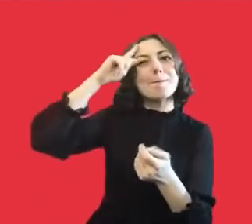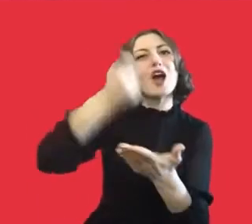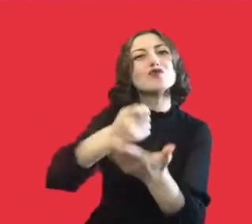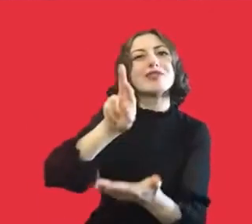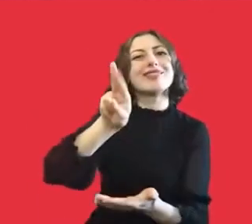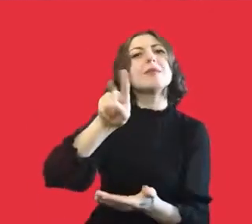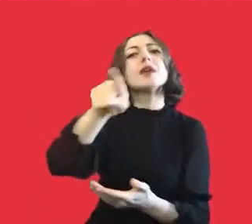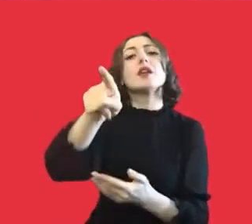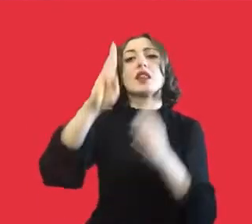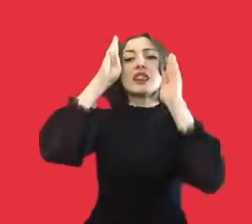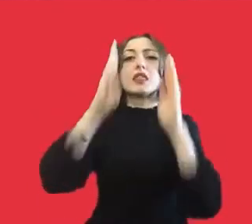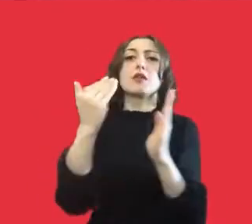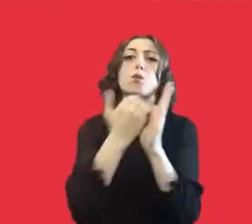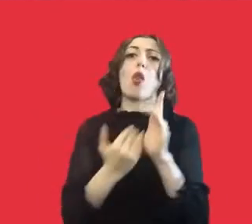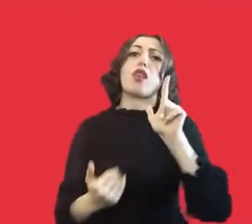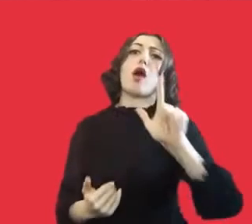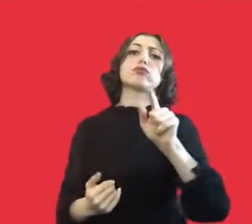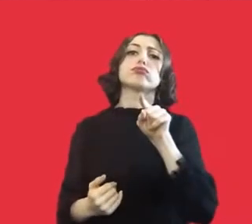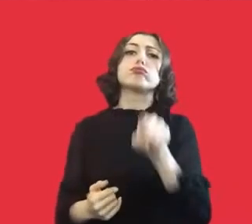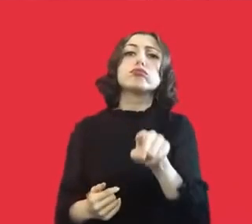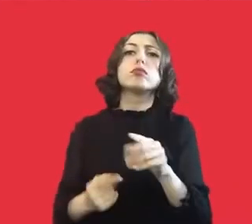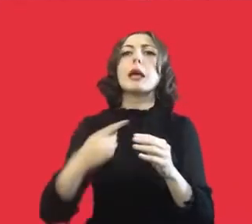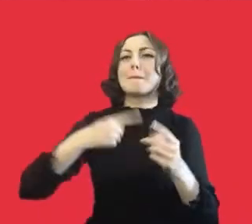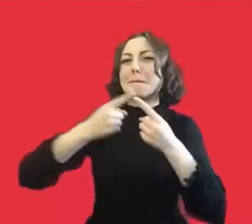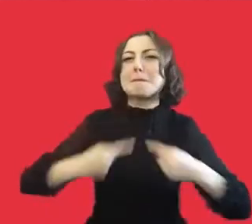bir süreç. Yani bizde